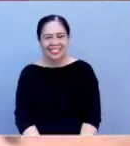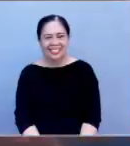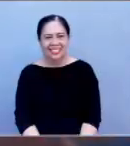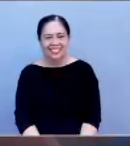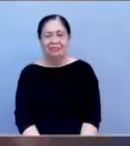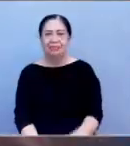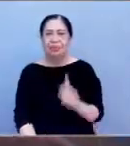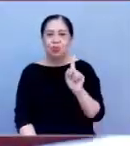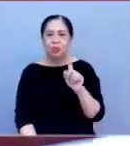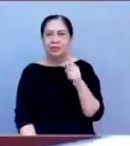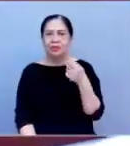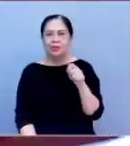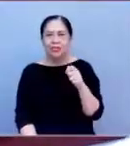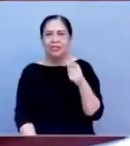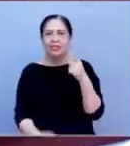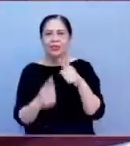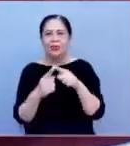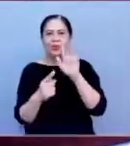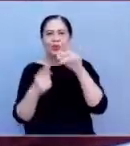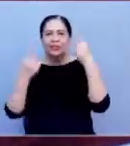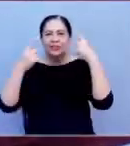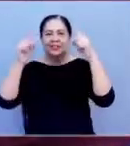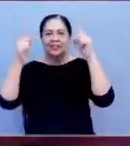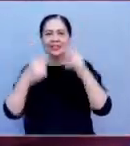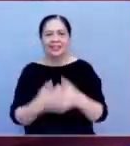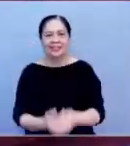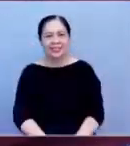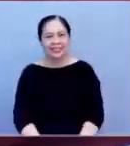mo? Susi sa tagumpay. Siguro,